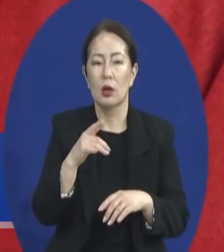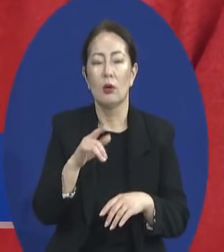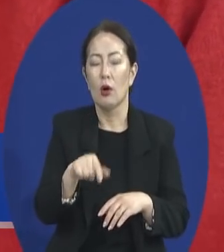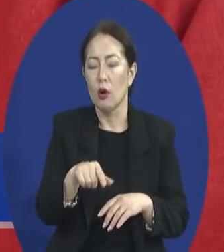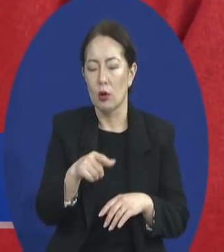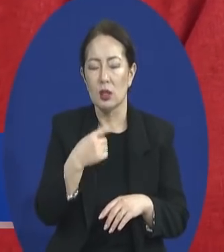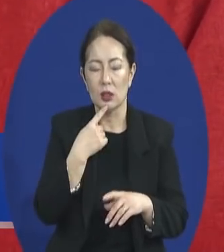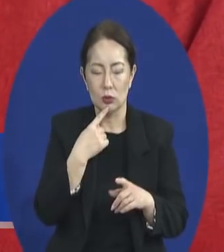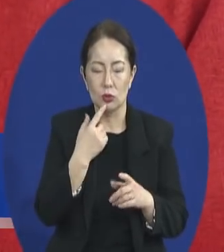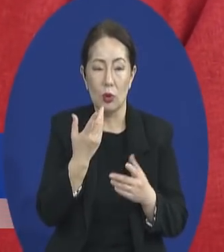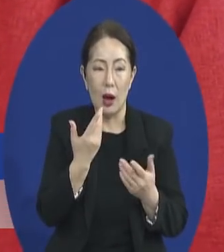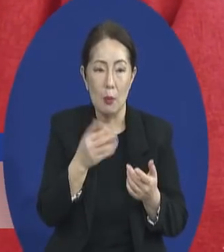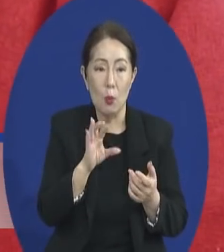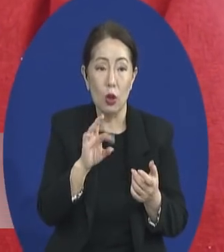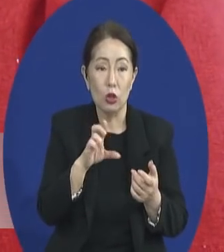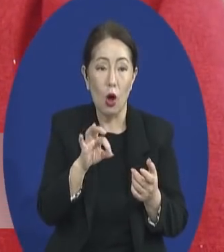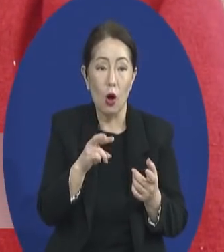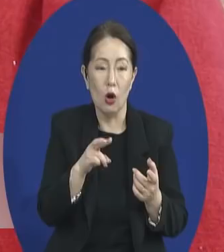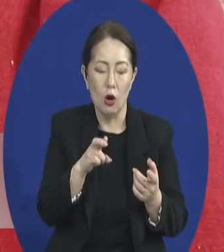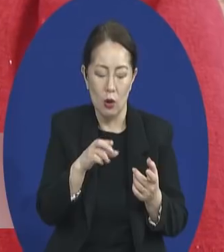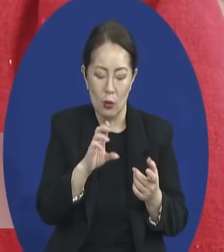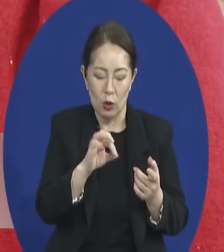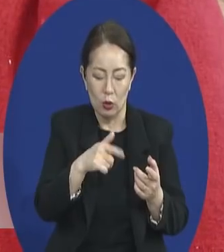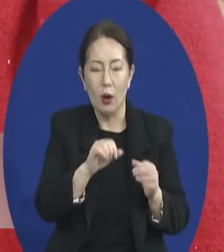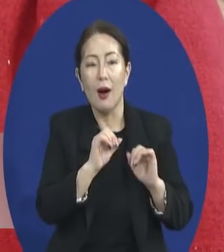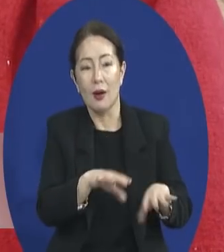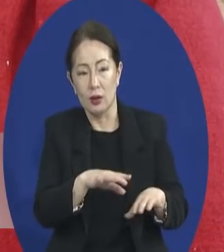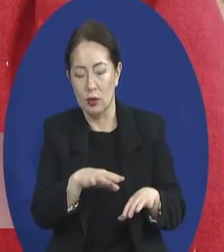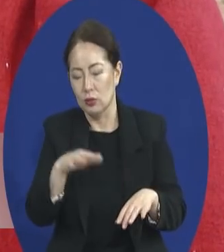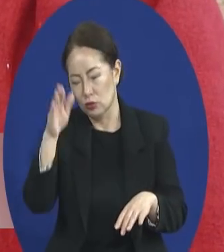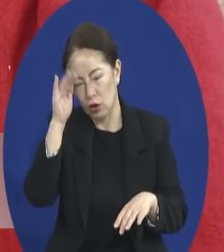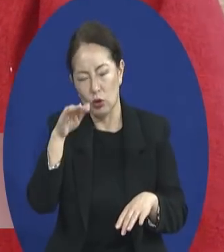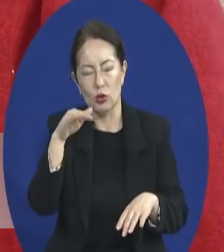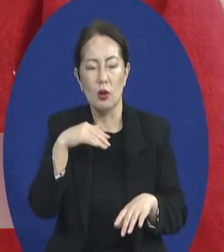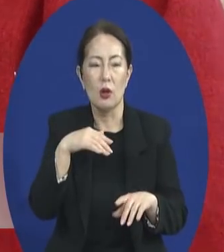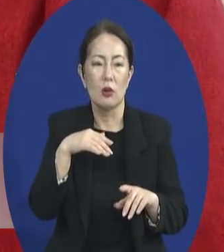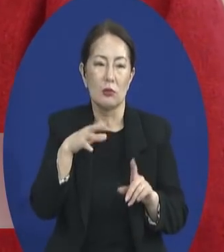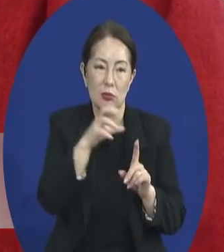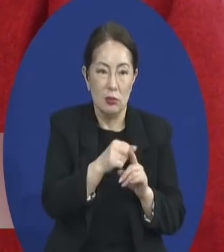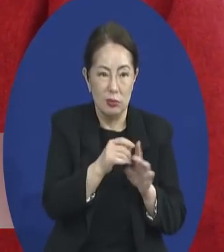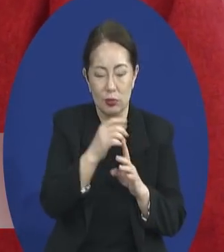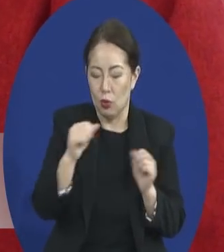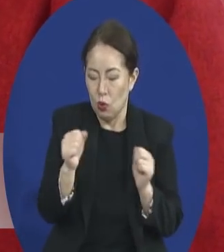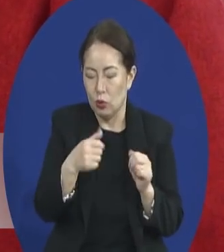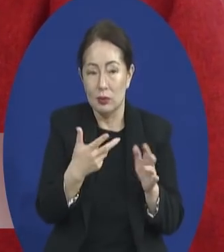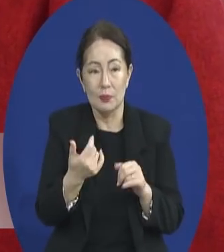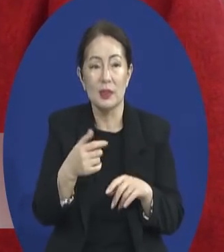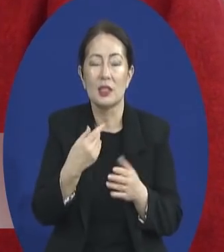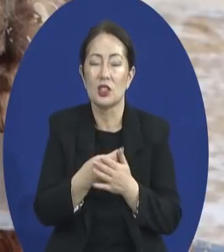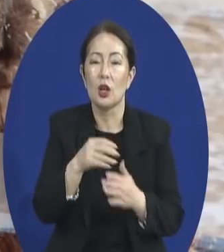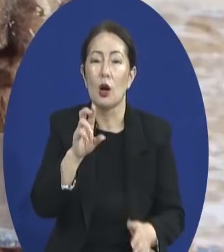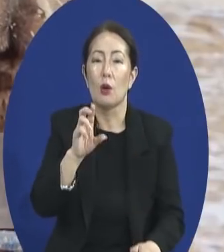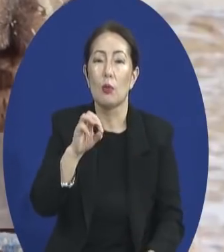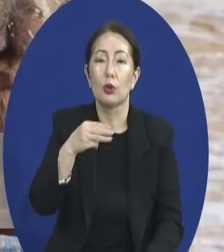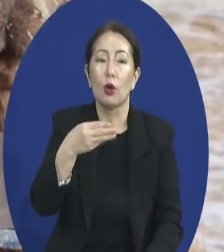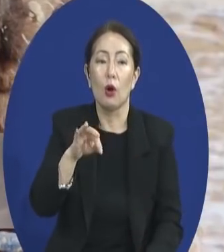ч юм уу ботхоо ба гунжи ингэн бас хаяа явчдаг хүүтэнд бас осгож гимтгэ зөксүүлээ жаахан ботхон тэрүүн дээр нь